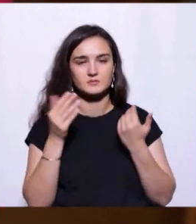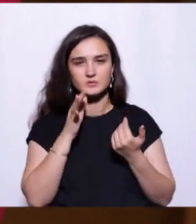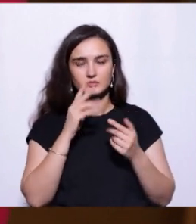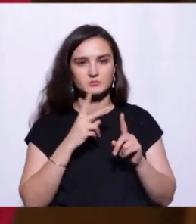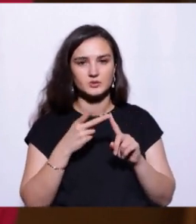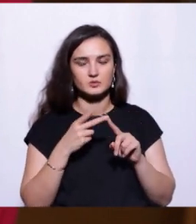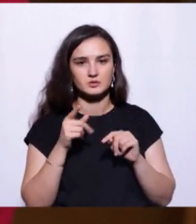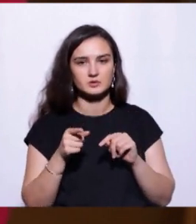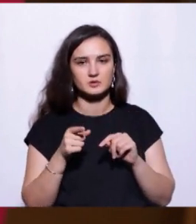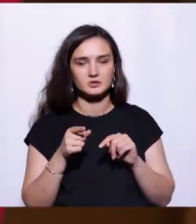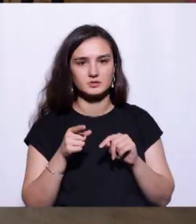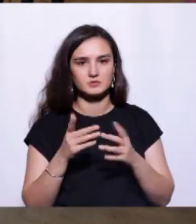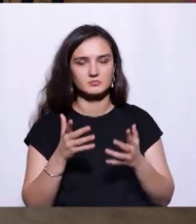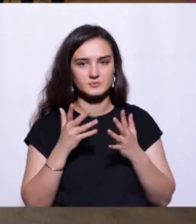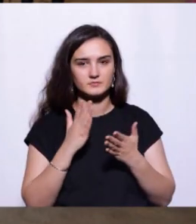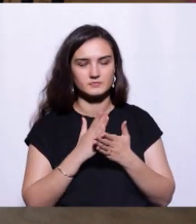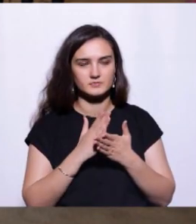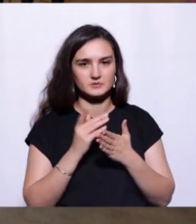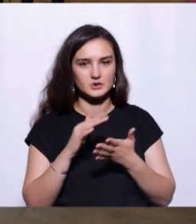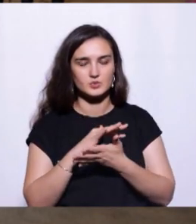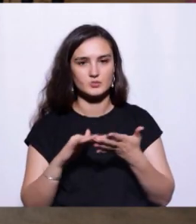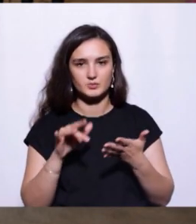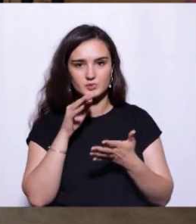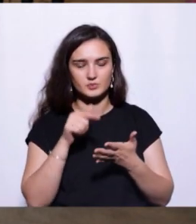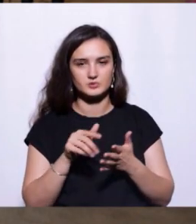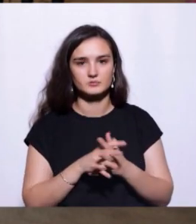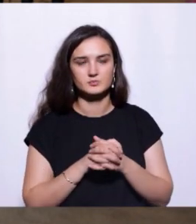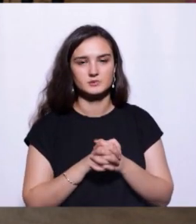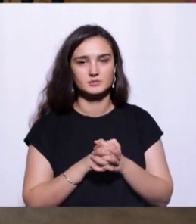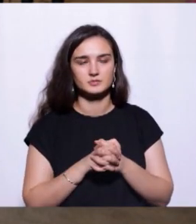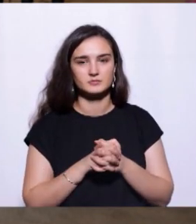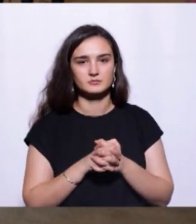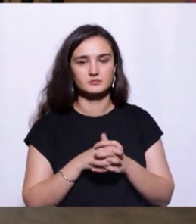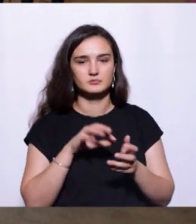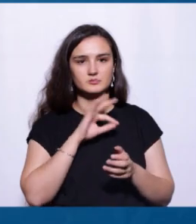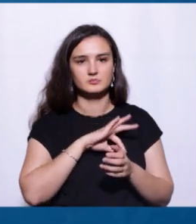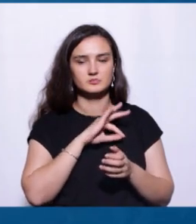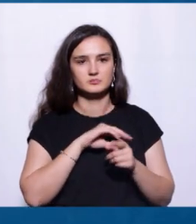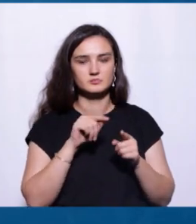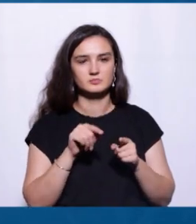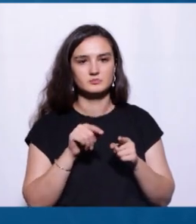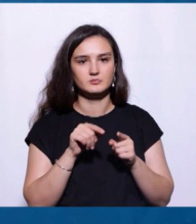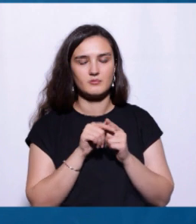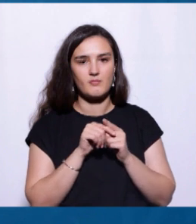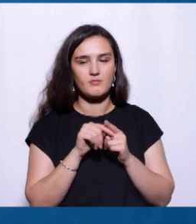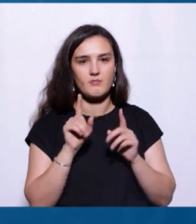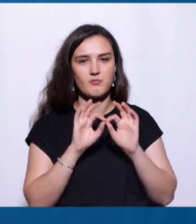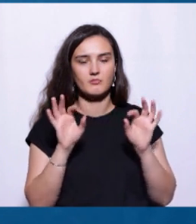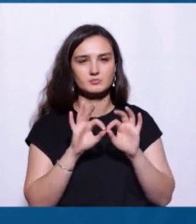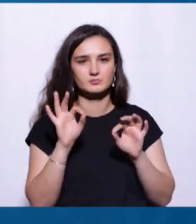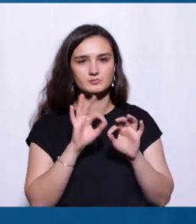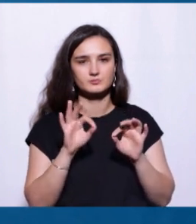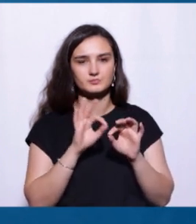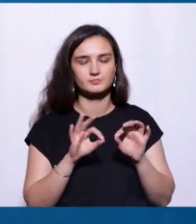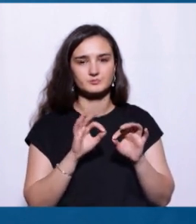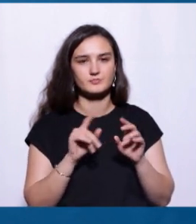ხოლო მეორე წინადადება კი გამოხატავს აწმყო განგრძობით დროს. We use the present continuous tense to talk about